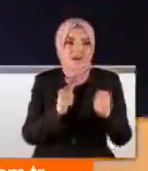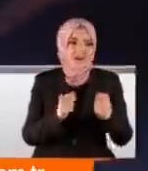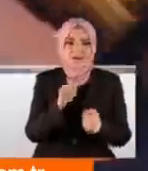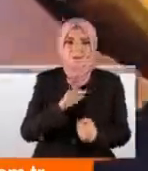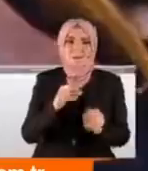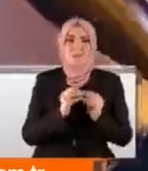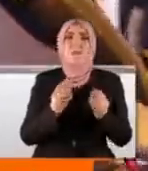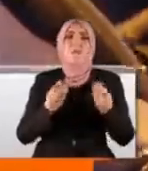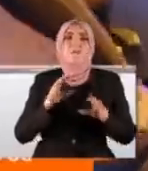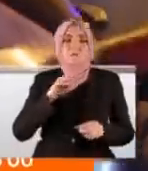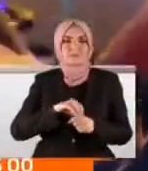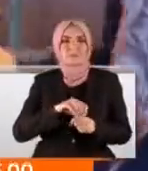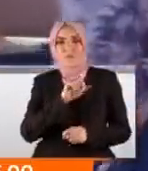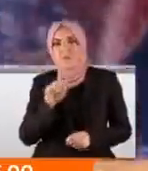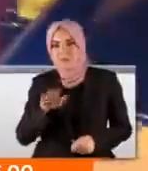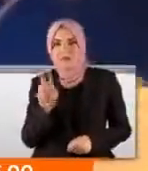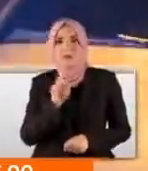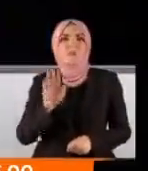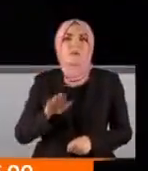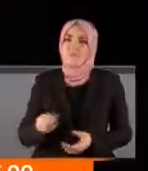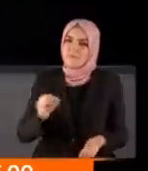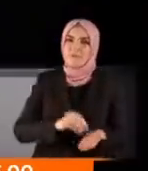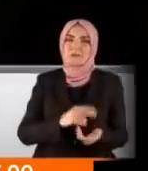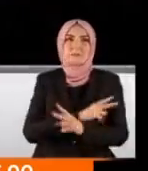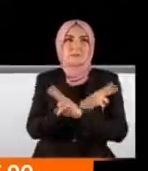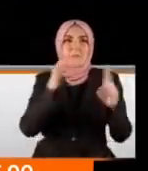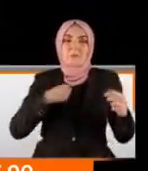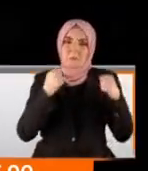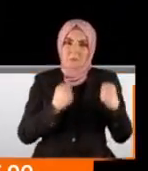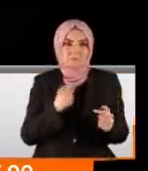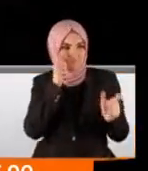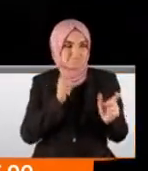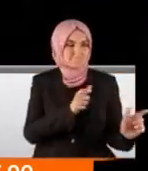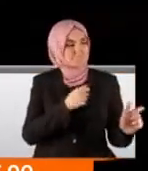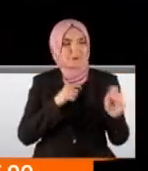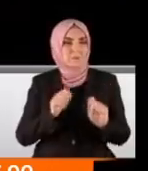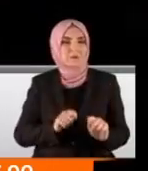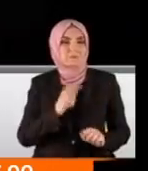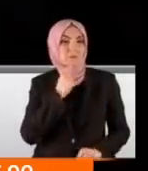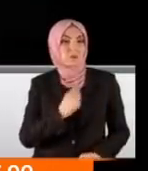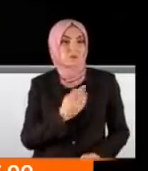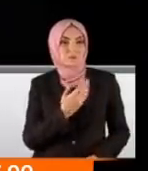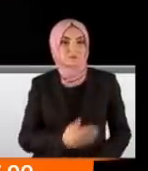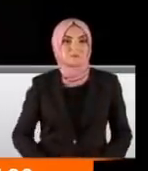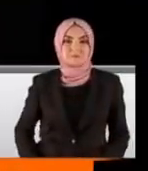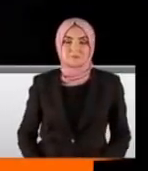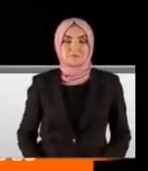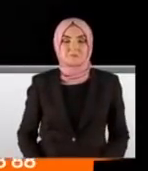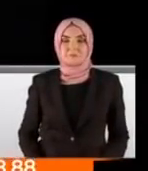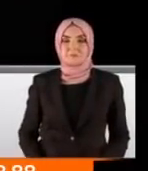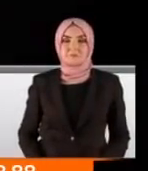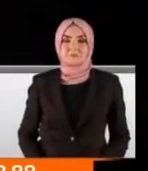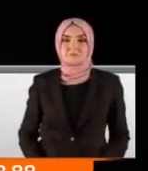kadar zaten buradayız. Aracınıza bakarız diyorlar. Kalacak mısınız? Kalacağız. Tamam, 20 lira. Nasıl? 20 lira